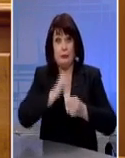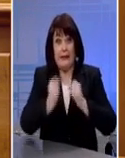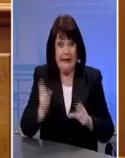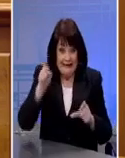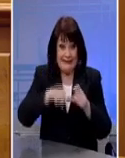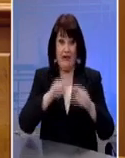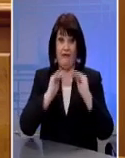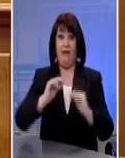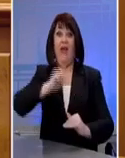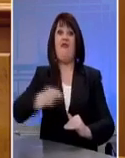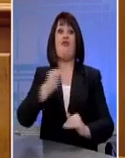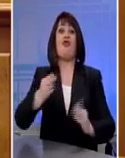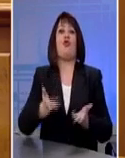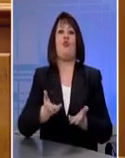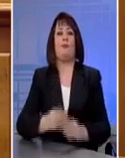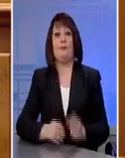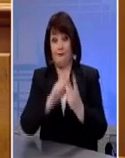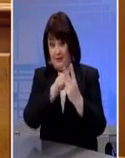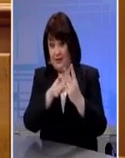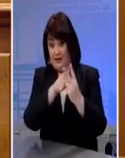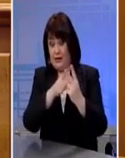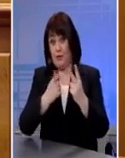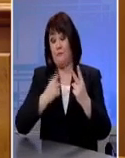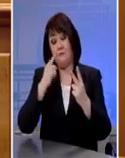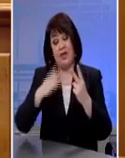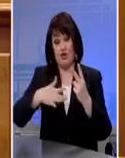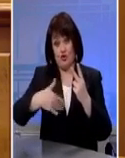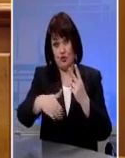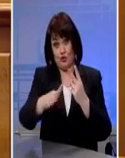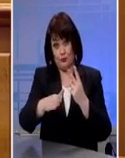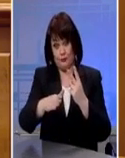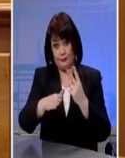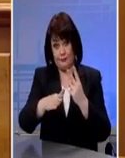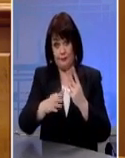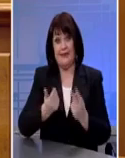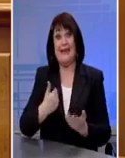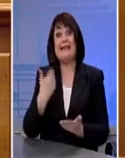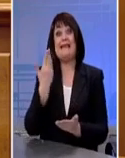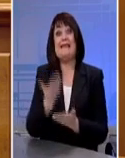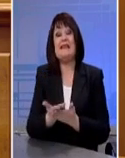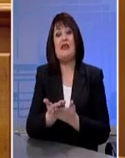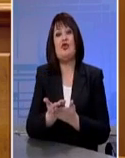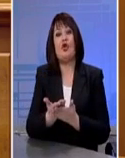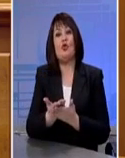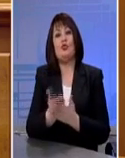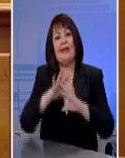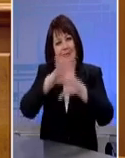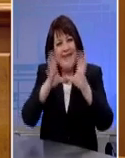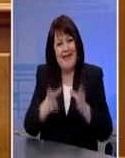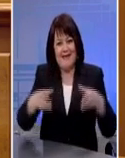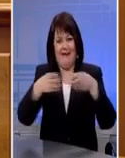χώρας. Διότι να προσβλέπω από αυτά που ζητώ από μια ευρυτέρου πέλματος